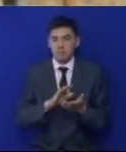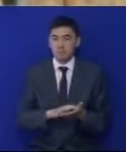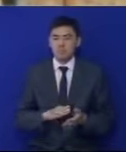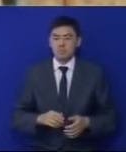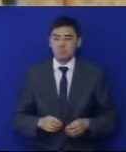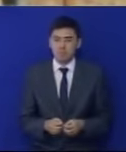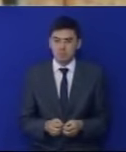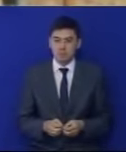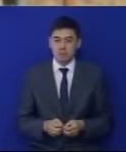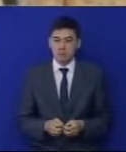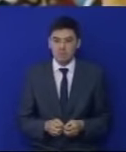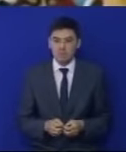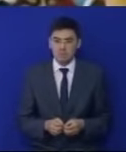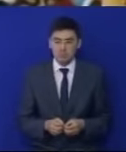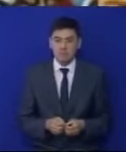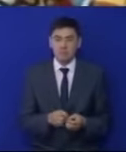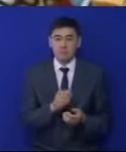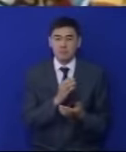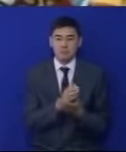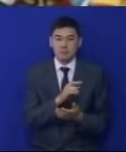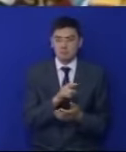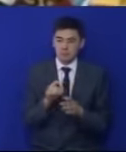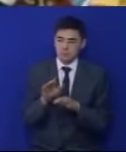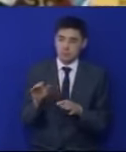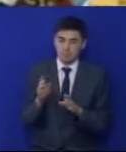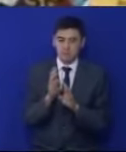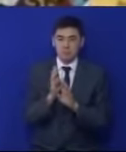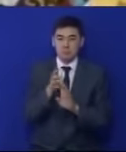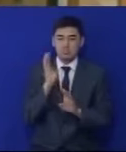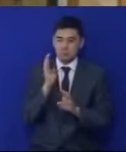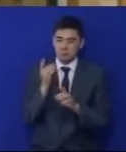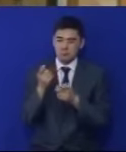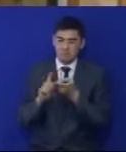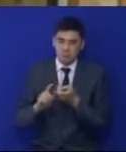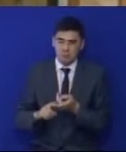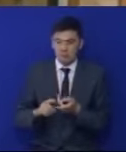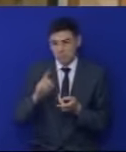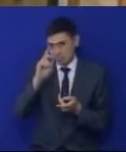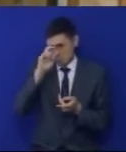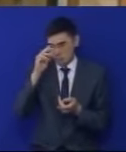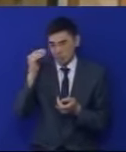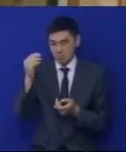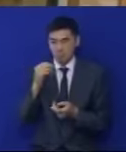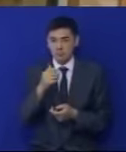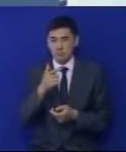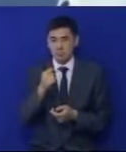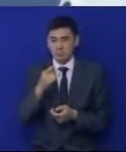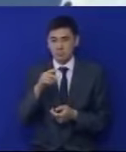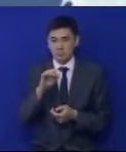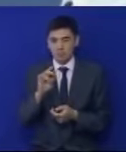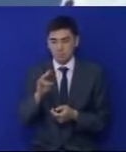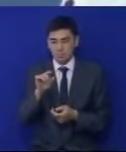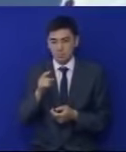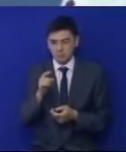10 ақпаннан балаларды мектепке дейінгі мекемелерге алу үшін кезекке қойып қабылдау мемлекеттік қызмет түріне